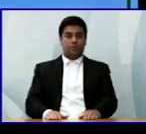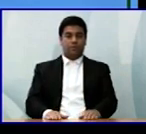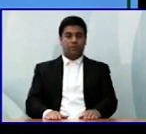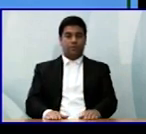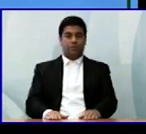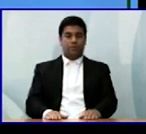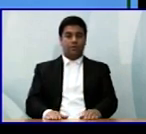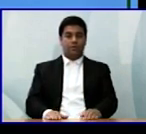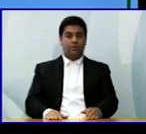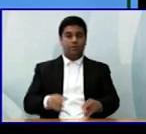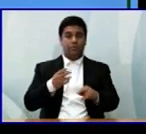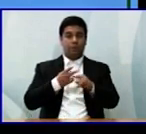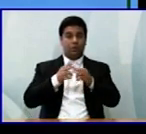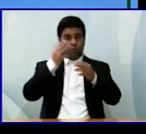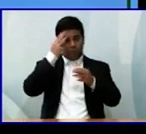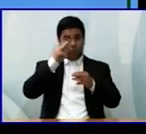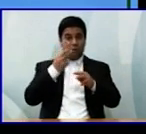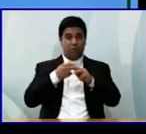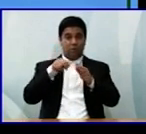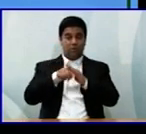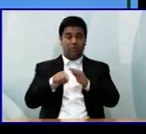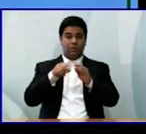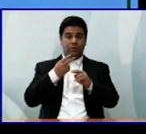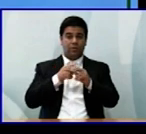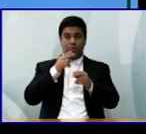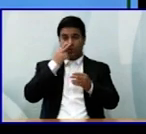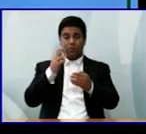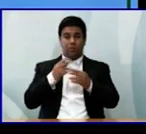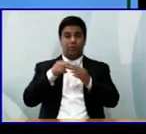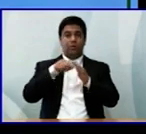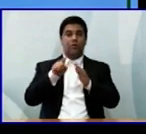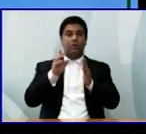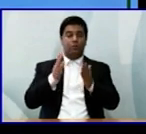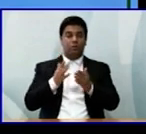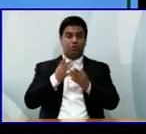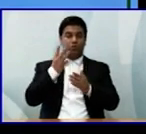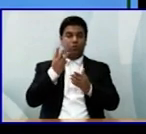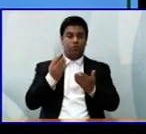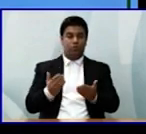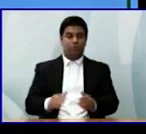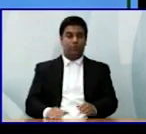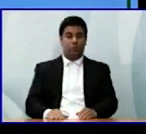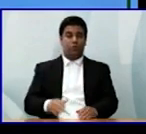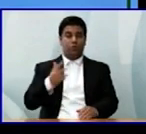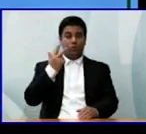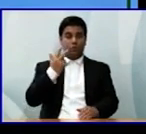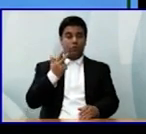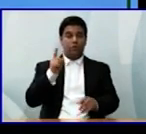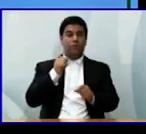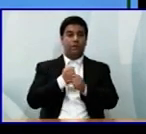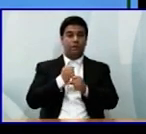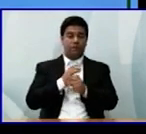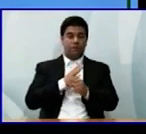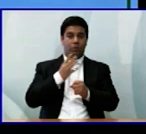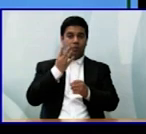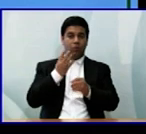Keling, shu modulni ichidagi ifoda 0 ga tenglab oldik. Nimaga teng bo'ldi? 3 ga teng bo'ldi. 3 dan nima qildik?